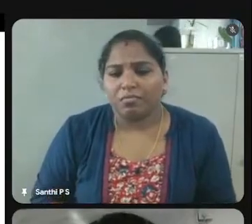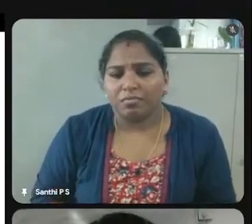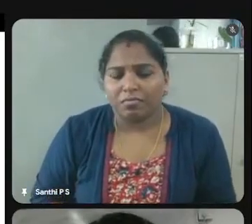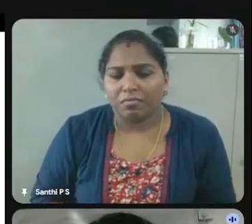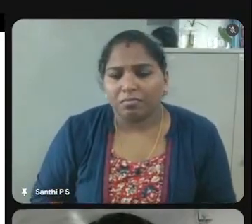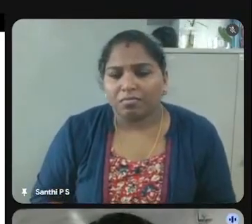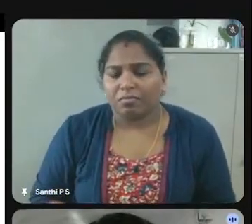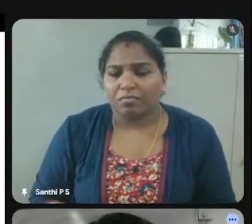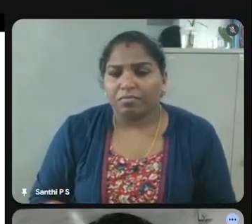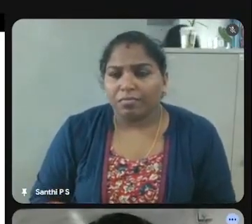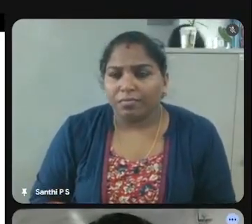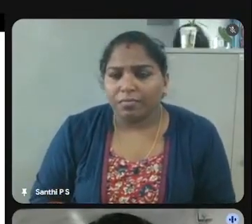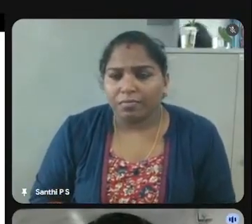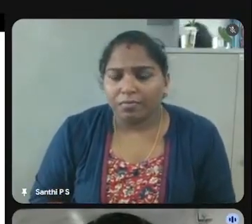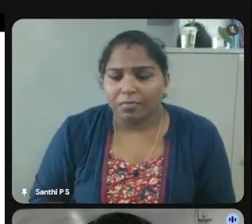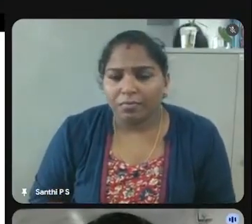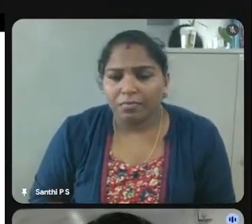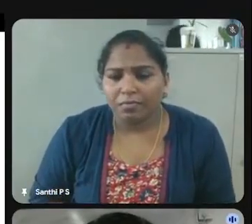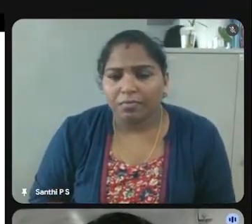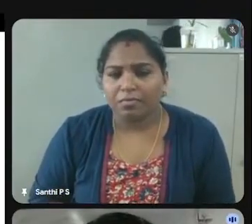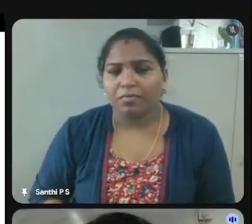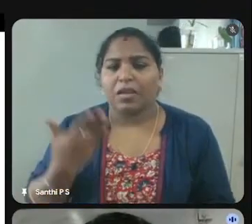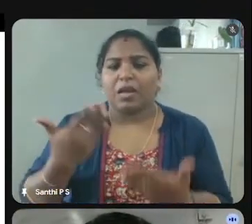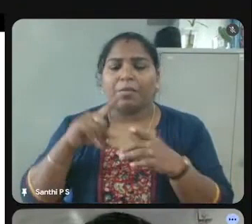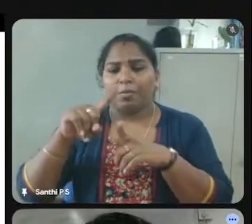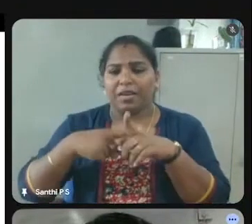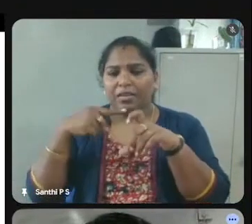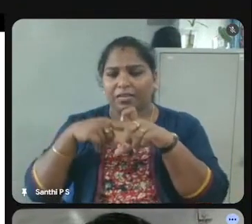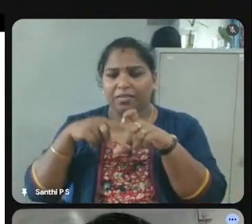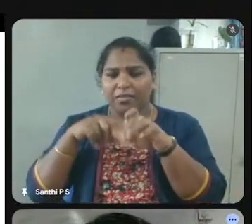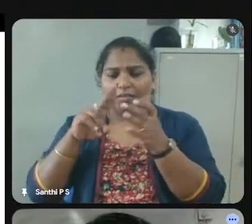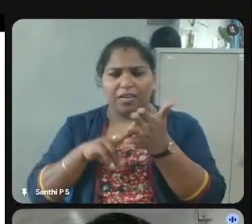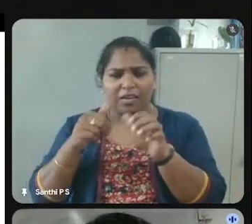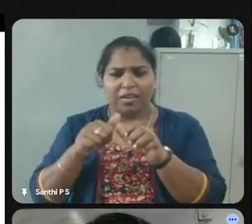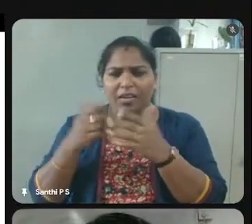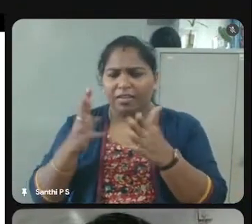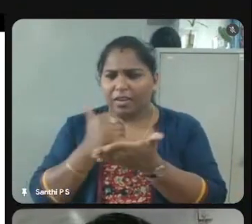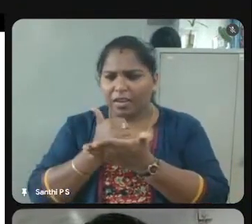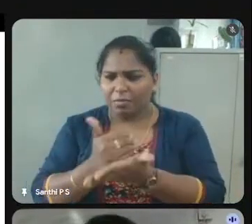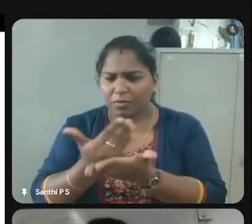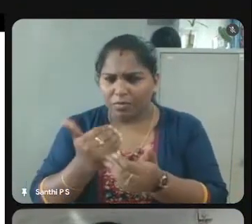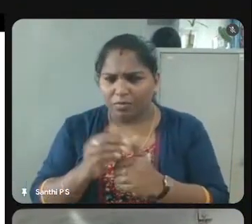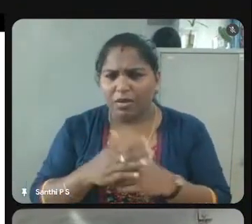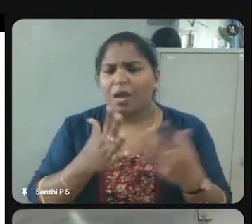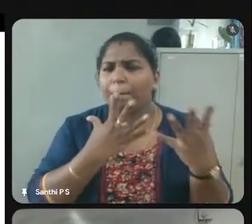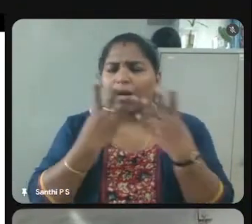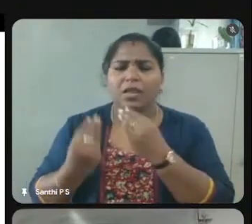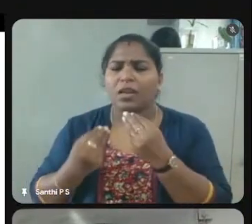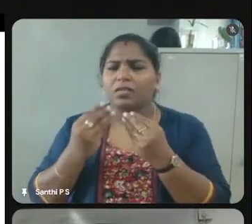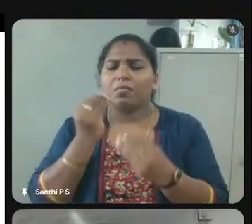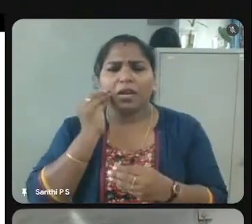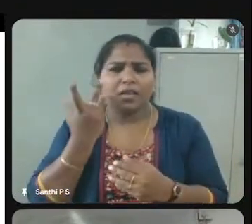മാത്സ് എന്ന് പറഞ്ഞ ജീനക്ക് ഇതിനകത്ത് എന്തെങ്കിലും പറയാനുണ്ടോ? മോന് 10ാം ക്ലാസ്സിലൊക്കെ എത്ര മാർക്ക്